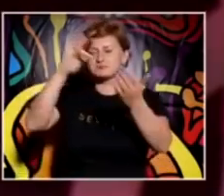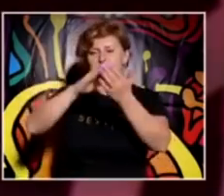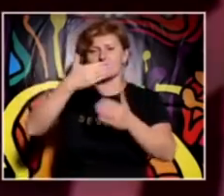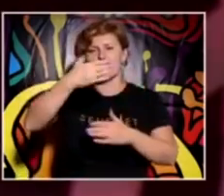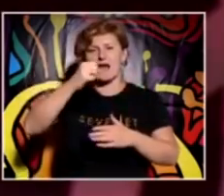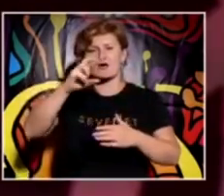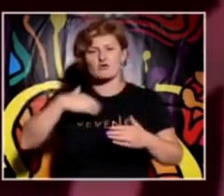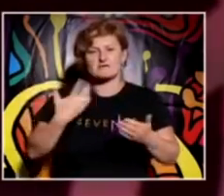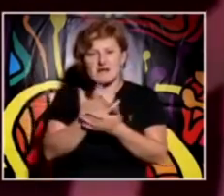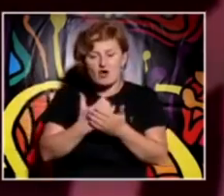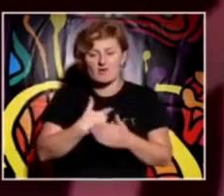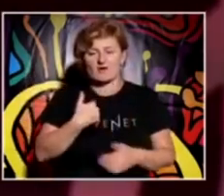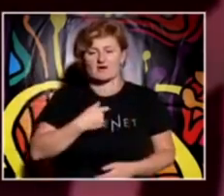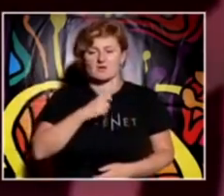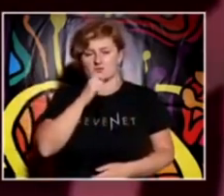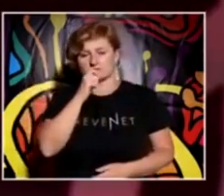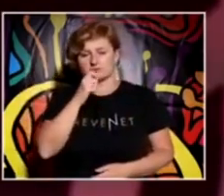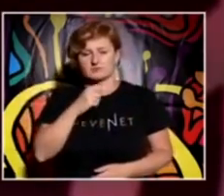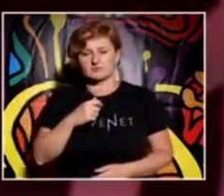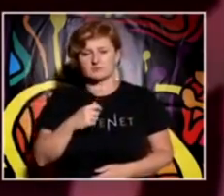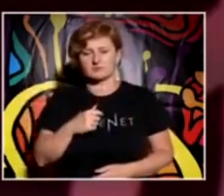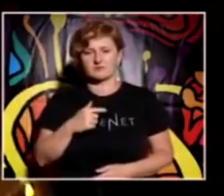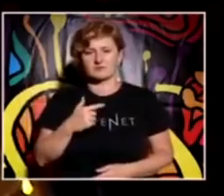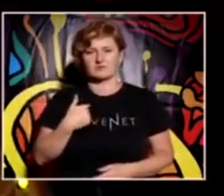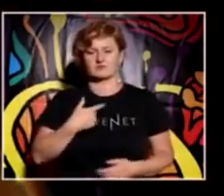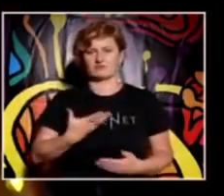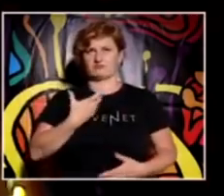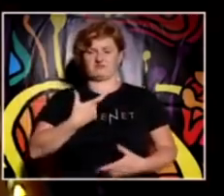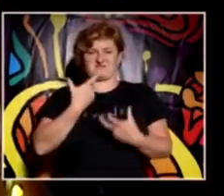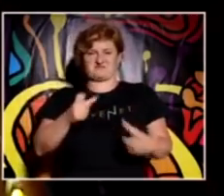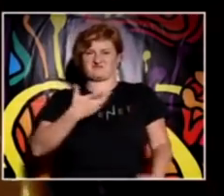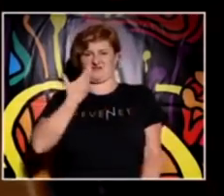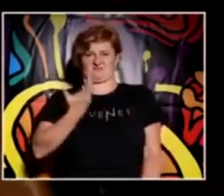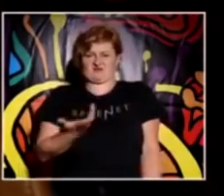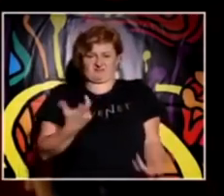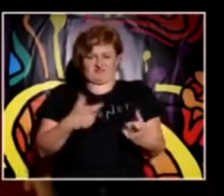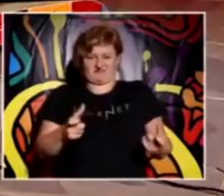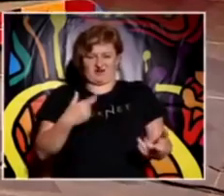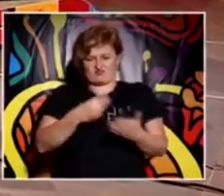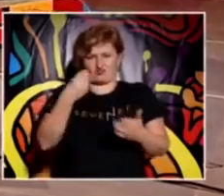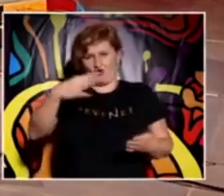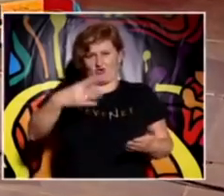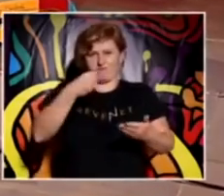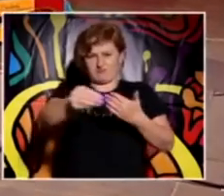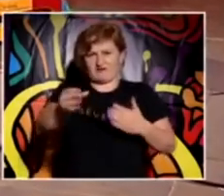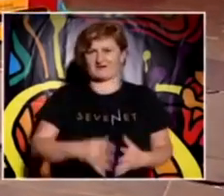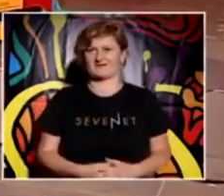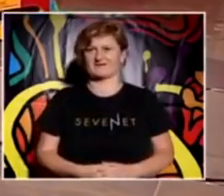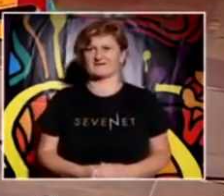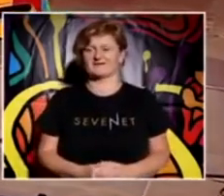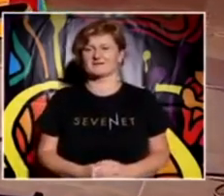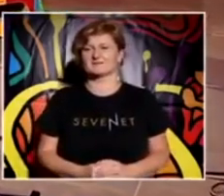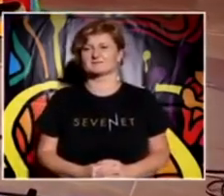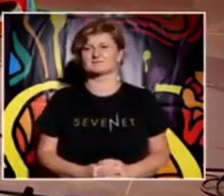nic mi po nim nie było. A reklamowali, że będzie. Bardzo wam dziękuję za pytania. Bardzo dziękuję